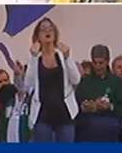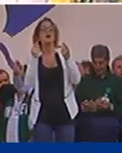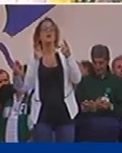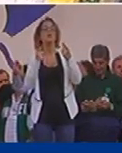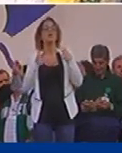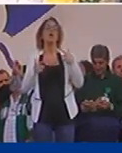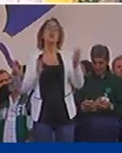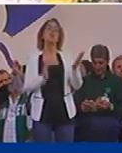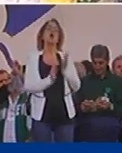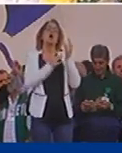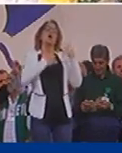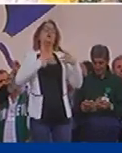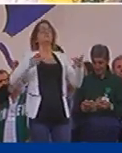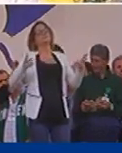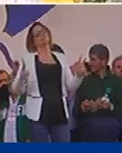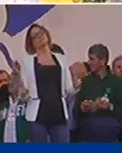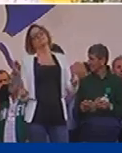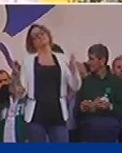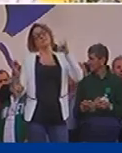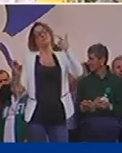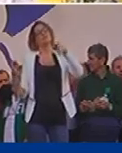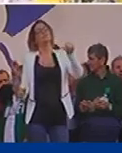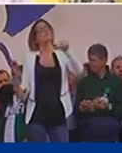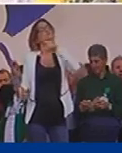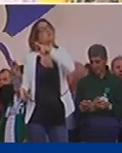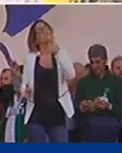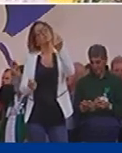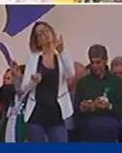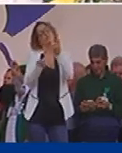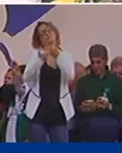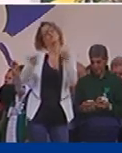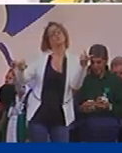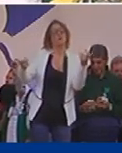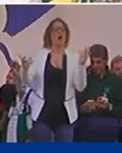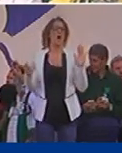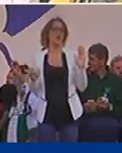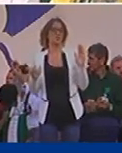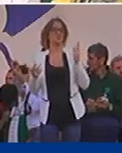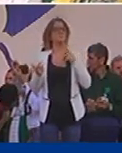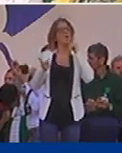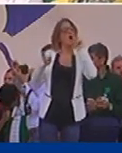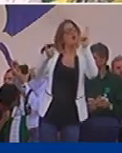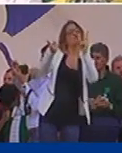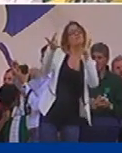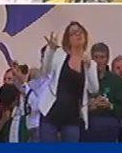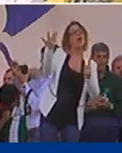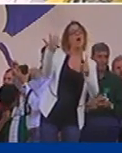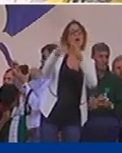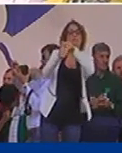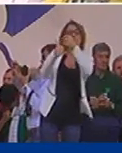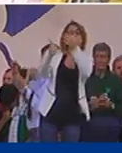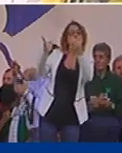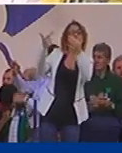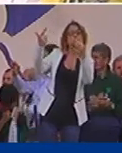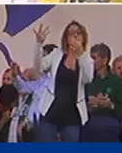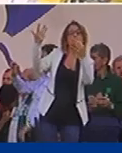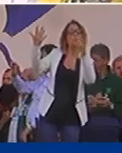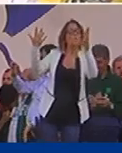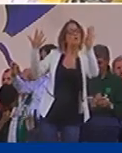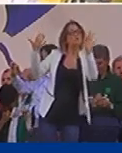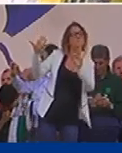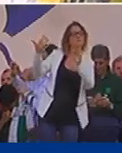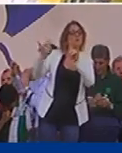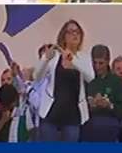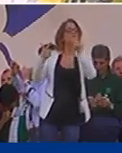seduto, sì, perché tanto Salvini è stato un po' fortunato, ne ha azzeccata qualcuna. Dal 4% siamo